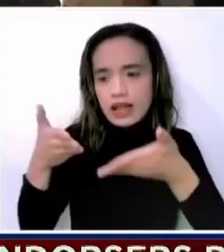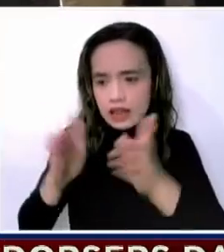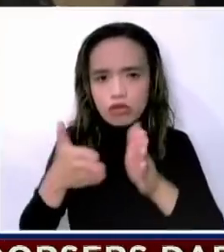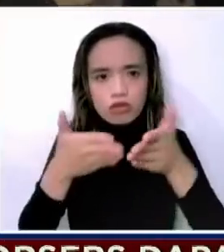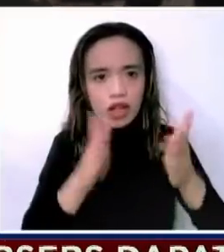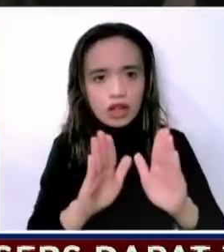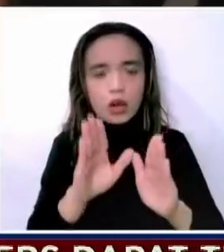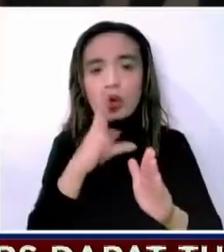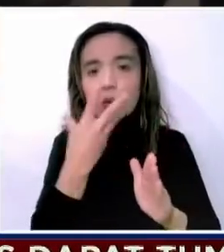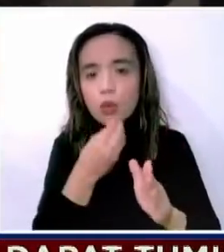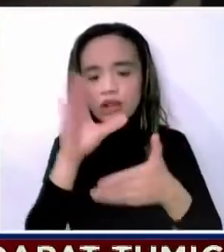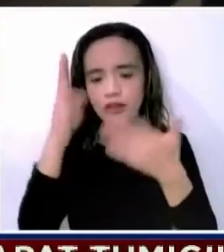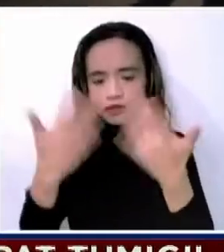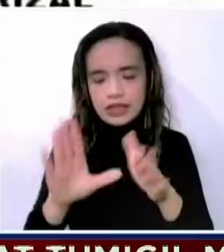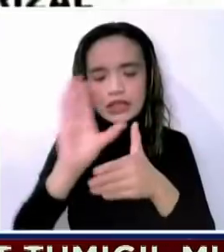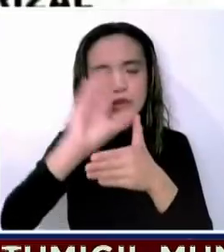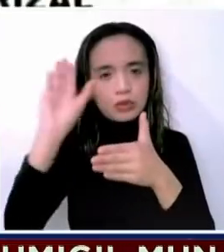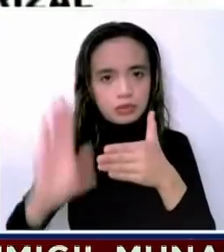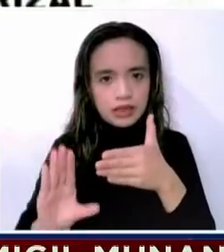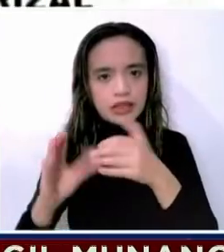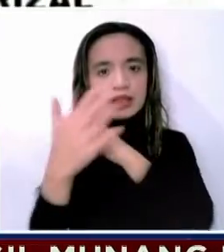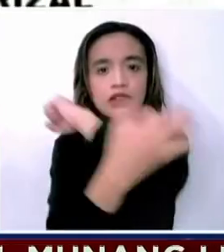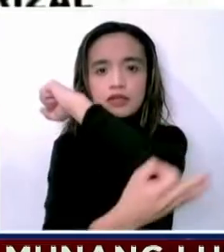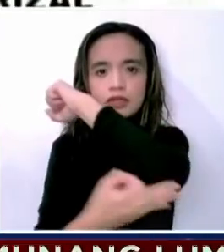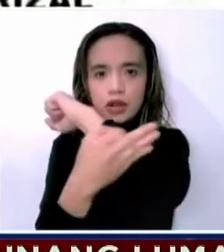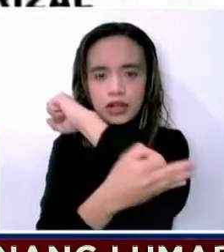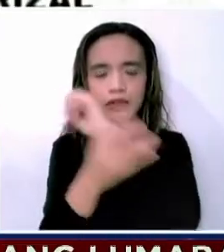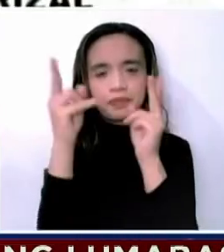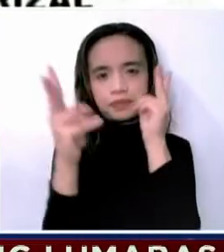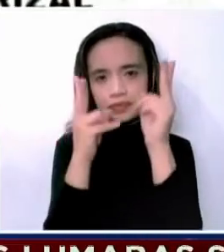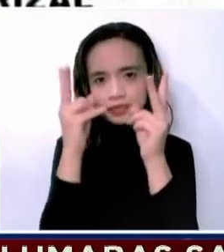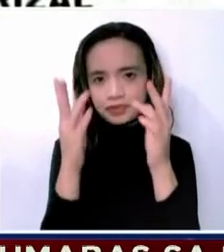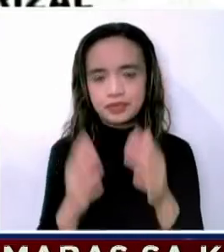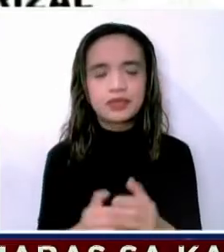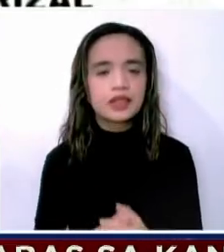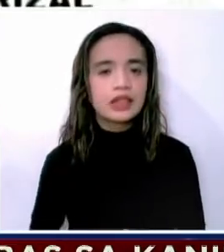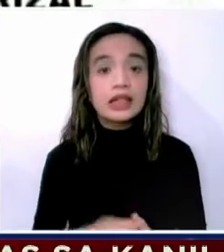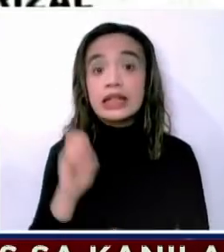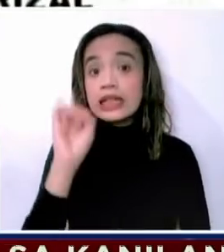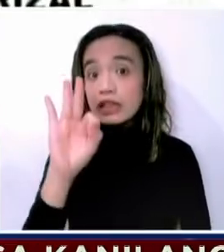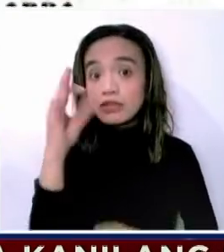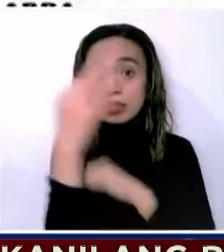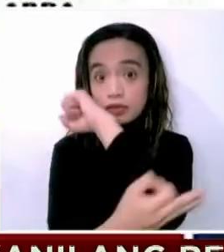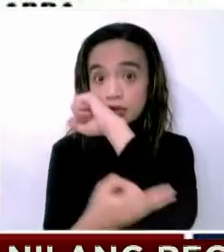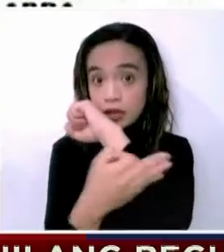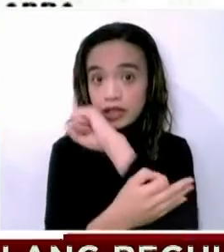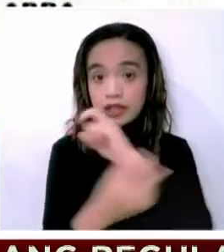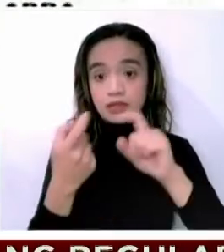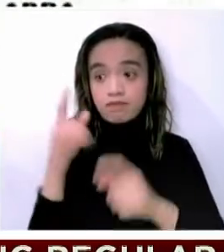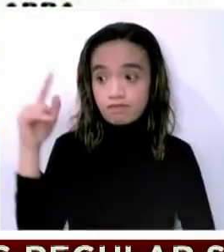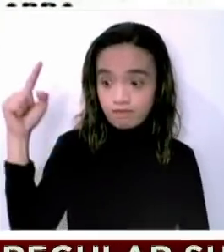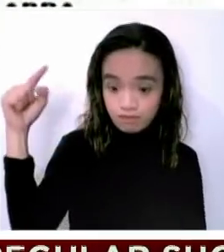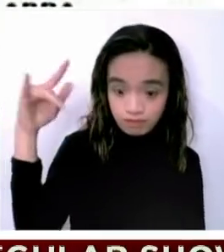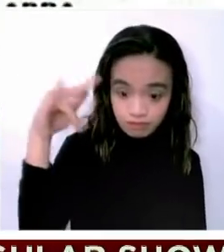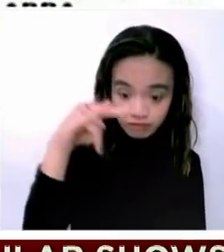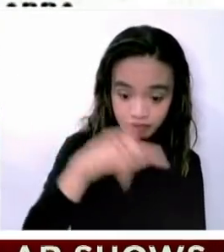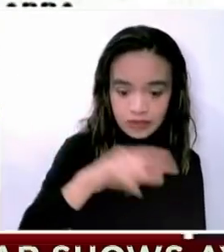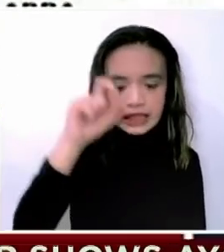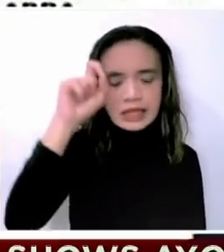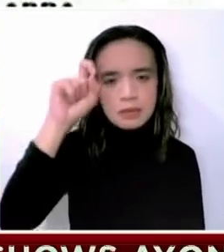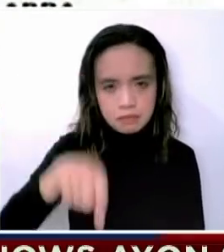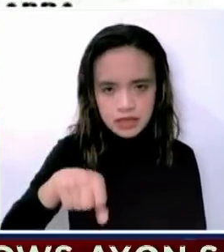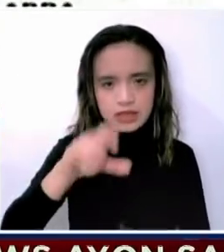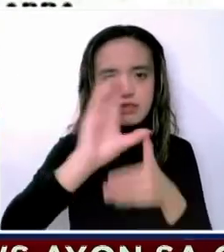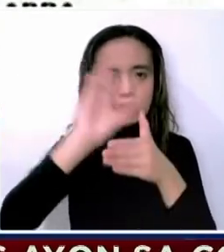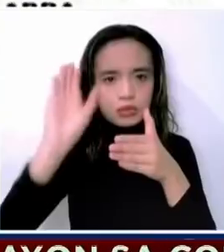fully vaccinated foreign tourist. Tandaan po natin na pag foreign national coming to the Philippines, kailangan po fully